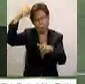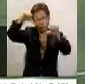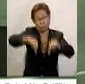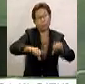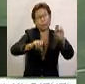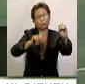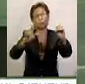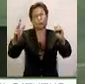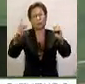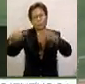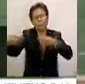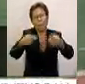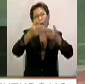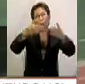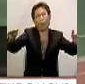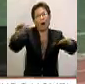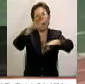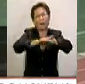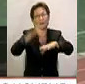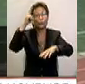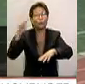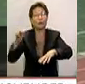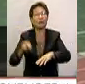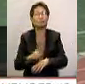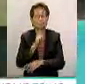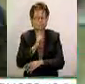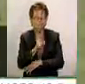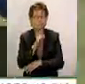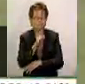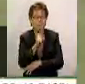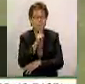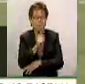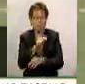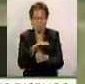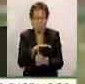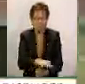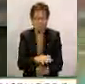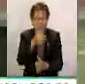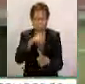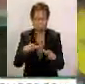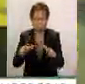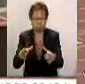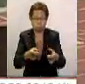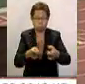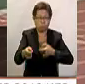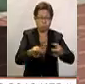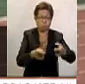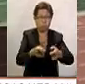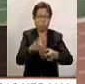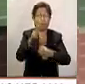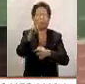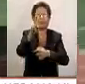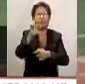0-3 dalam aksi pembukaan ke atas Vietnam. Pastinya akan memberi tekanan yang tinggi buat skuad kendalian V Sundra